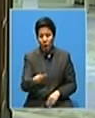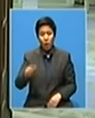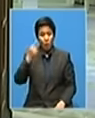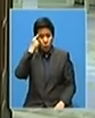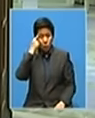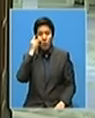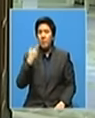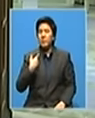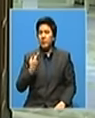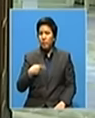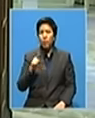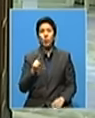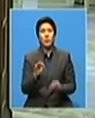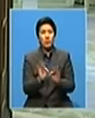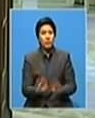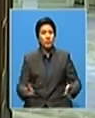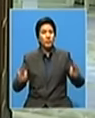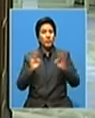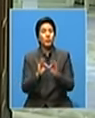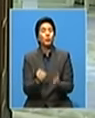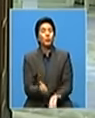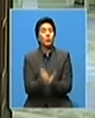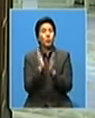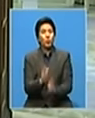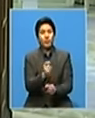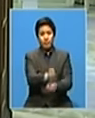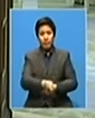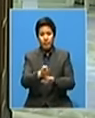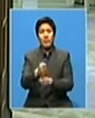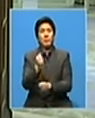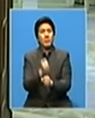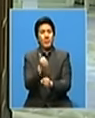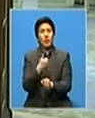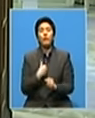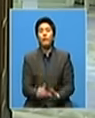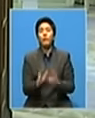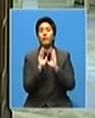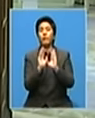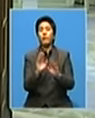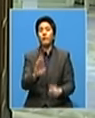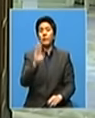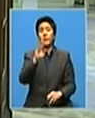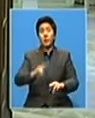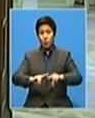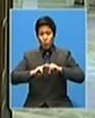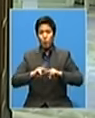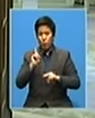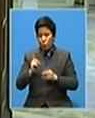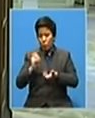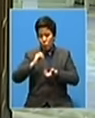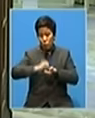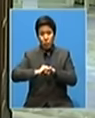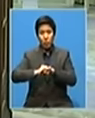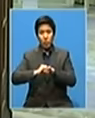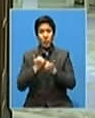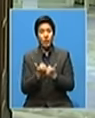จนะก็จะเป็นส่วนสำคัญในการช่วยเหลือเกษตรกรด้วยนะครับก็ฝากภาคเอกชนด้วยนะก็ร่วมมือกันนะครับ